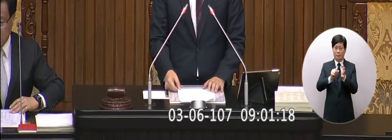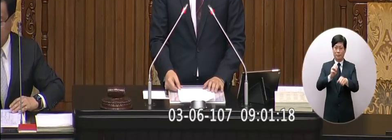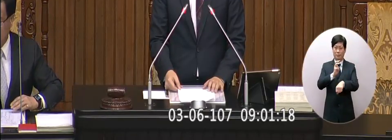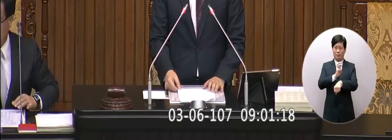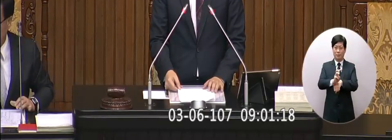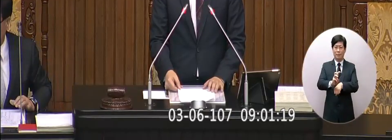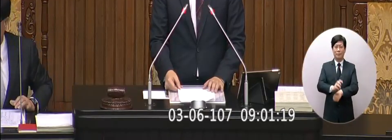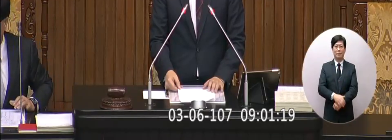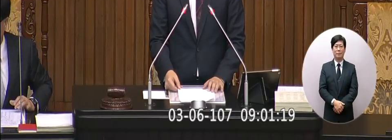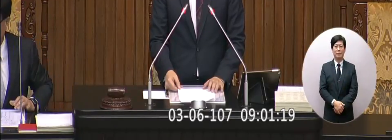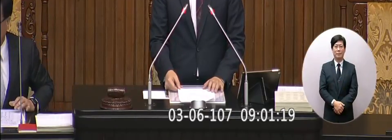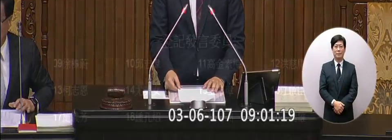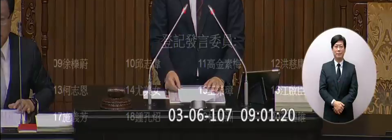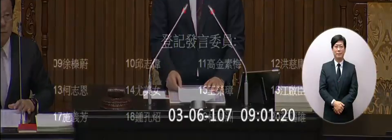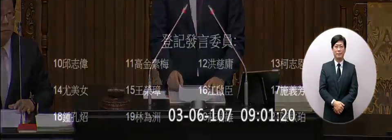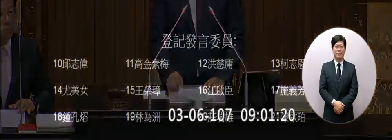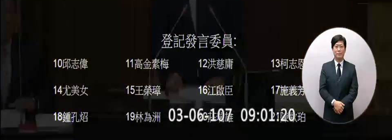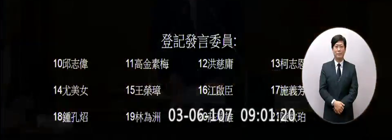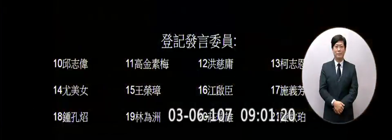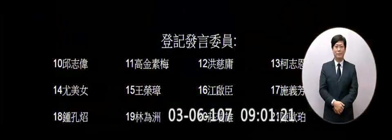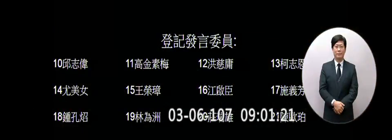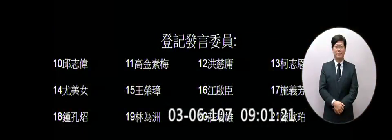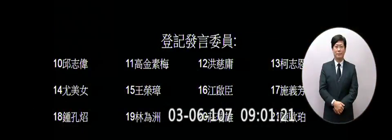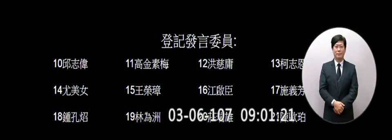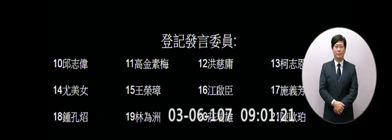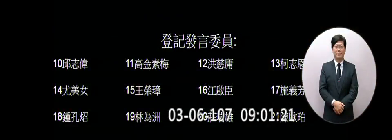间为30分钟。